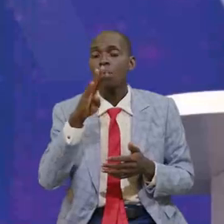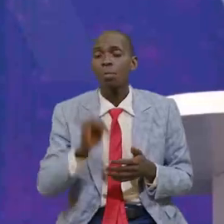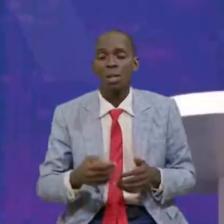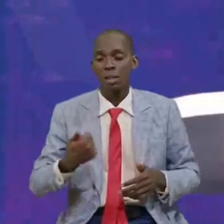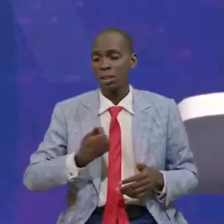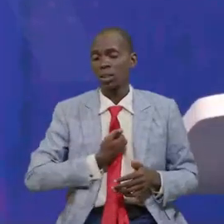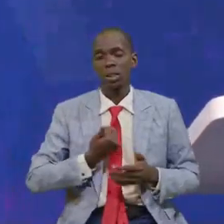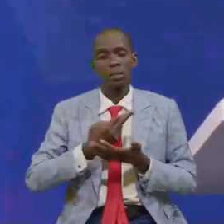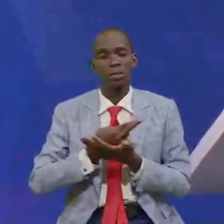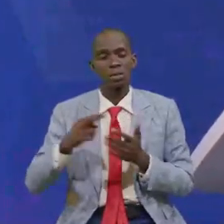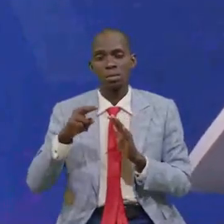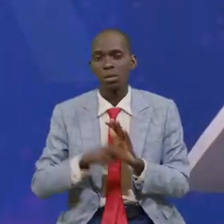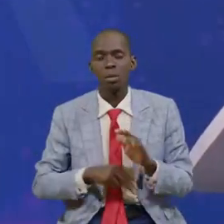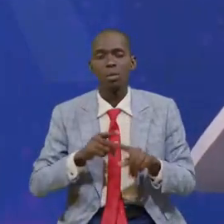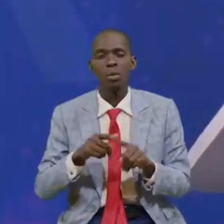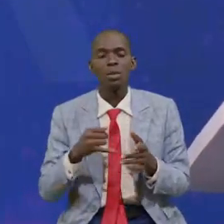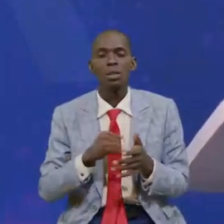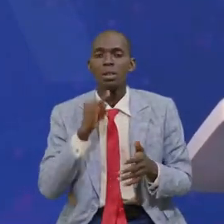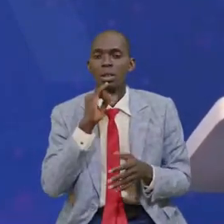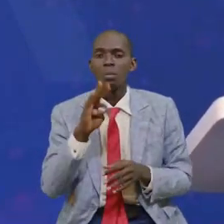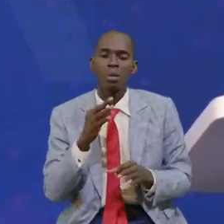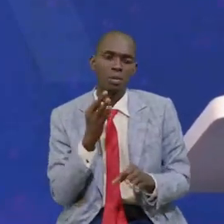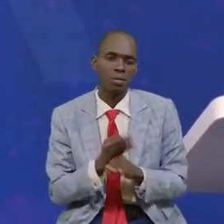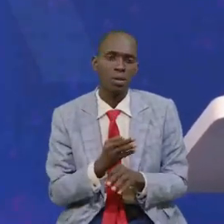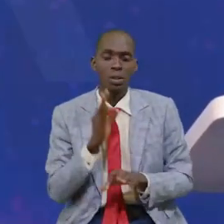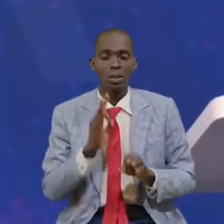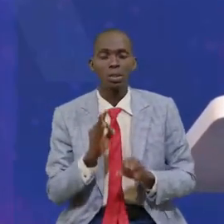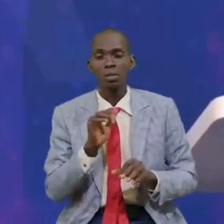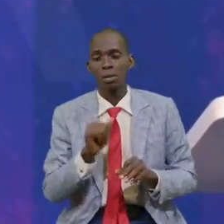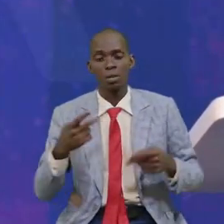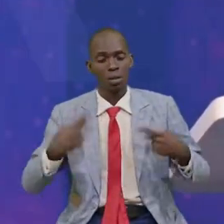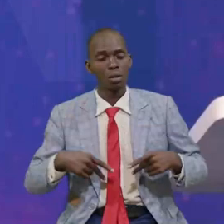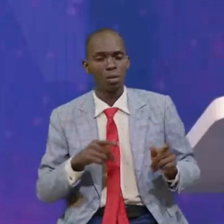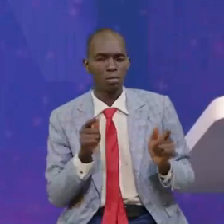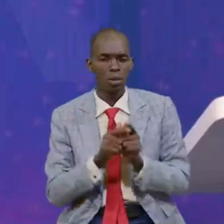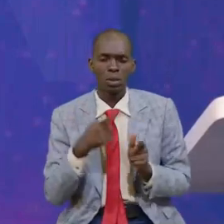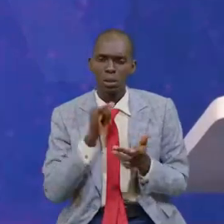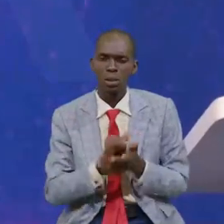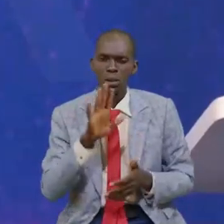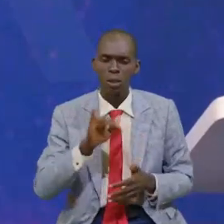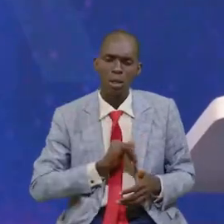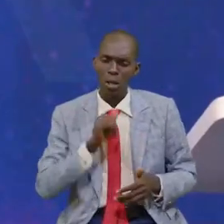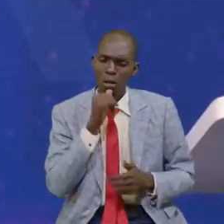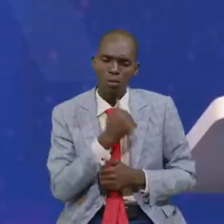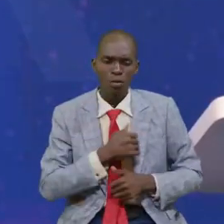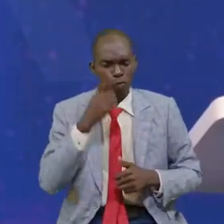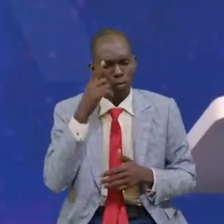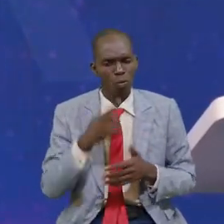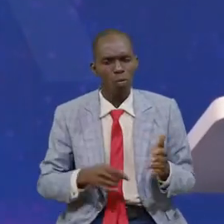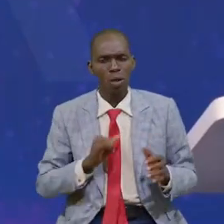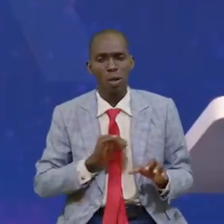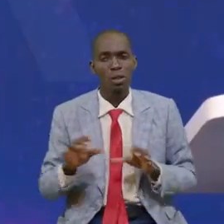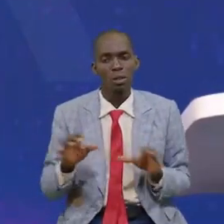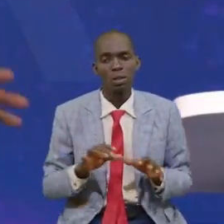foi. Si une prostituée vient, elle dit, « Oh, je suis désolé pour ce que j'ai fait. Je crois au Seigneur Jésus-Christ maintenant. » Elle